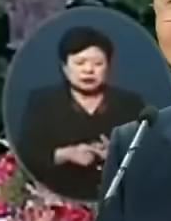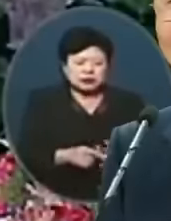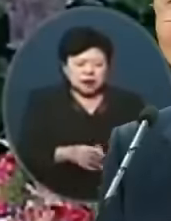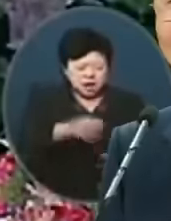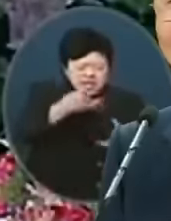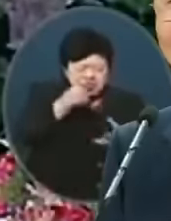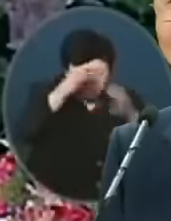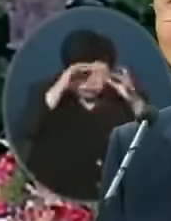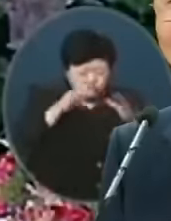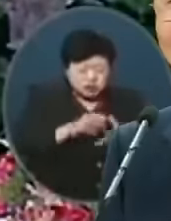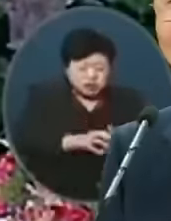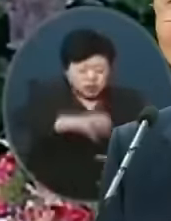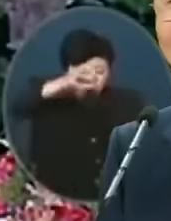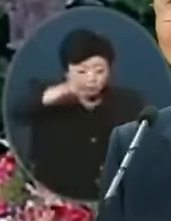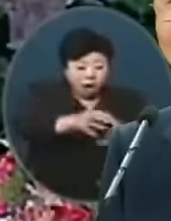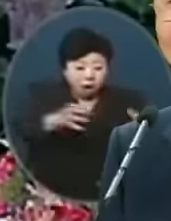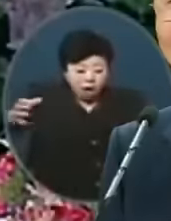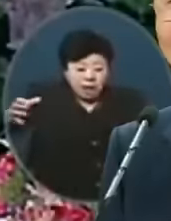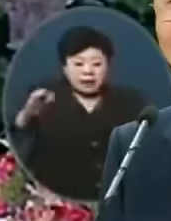눈덩어리에서 커지는 것입니다.